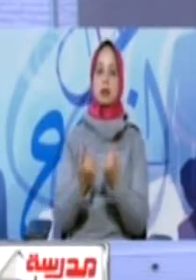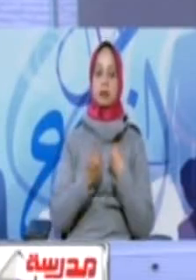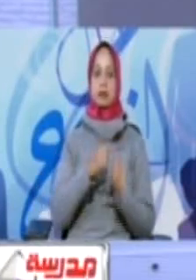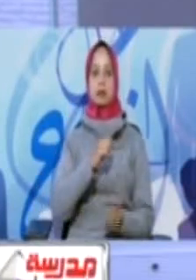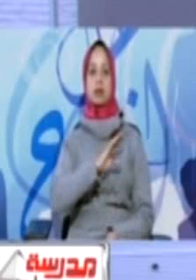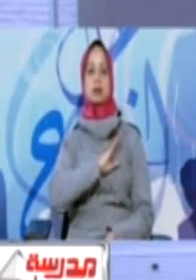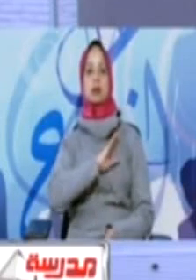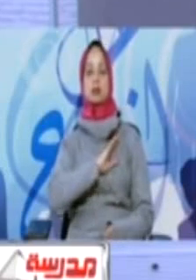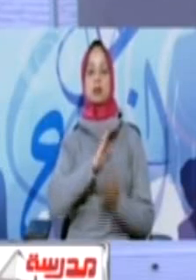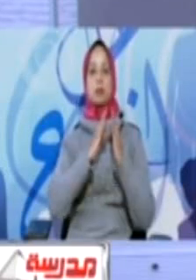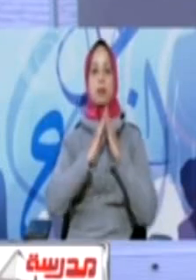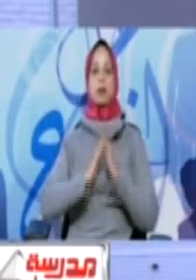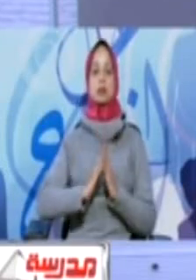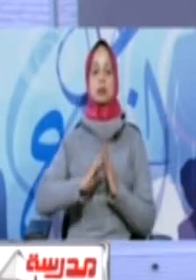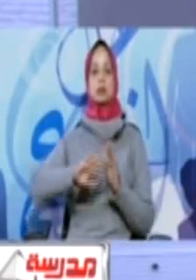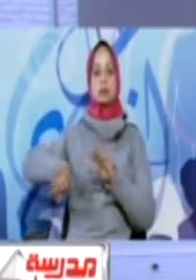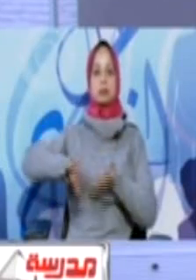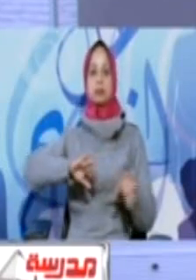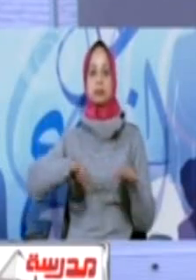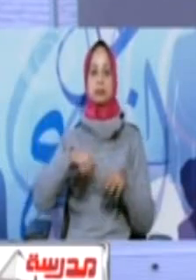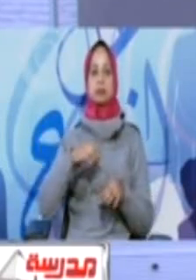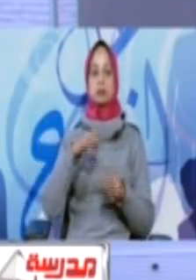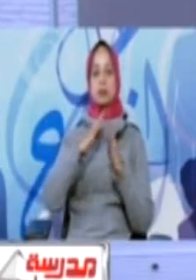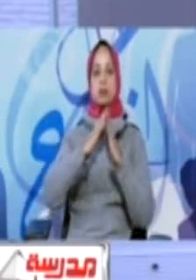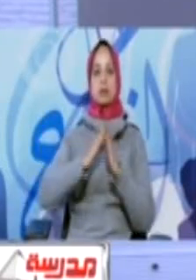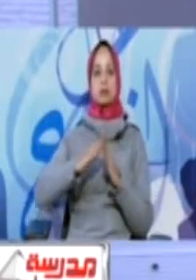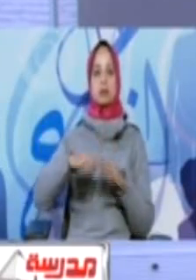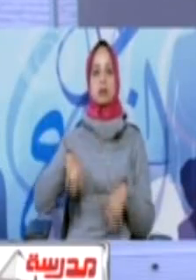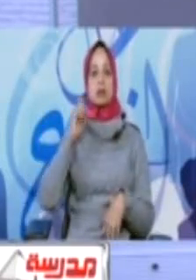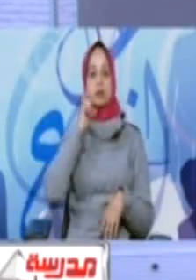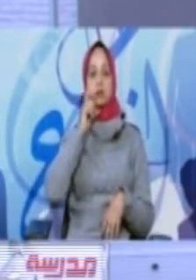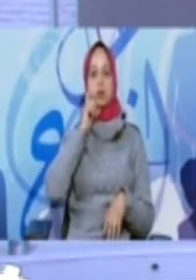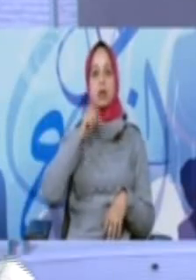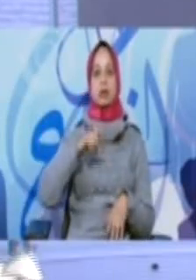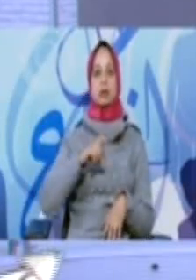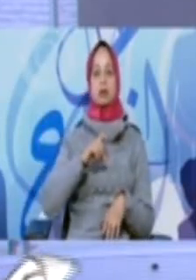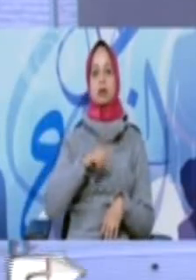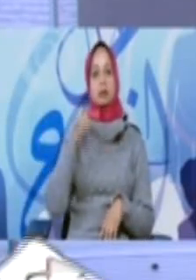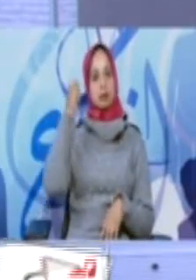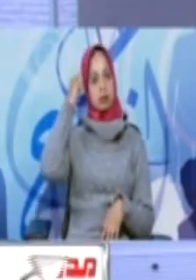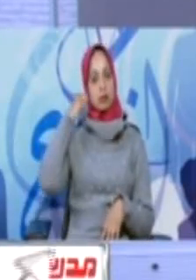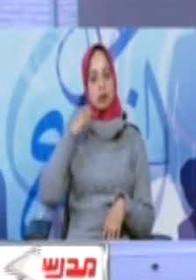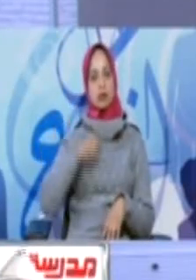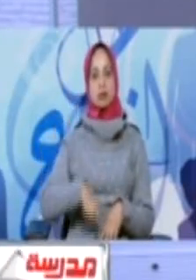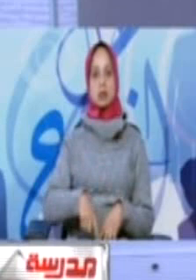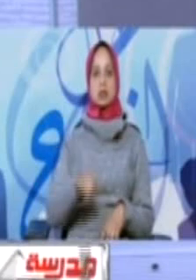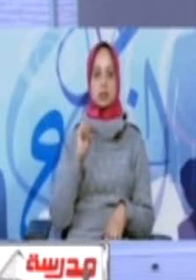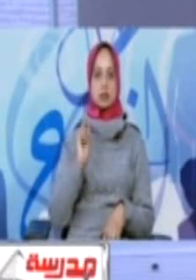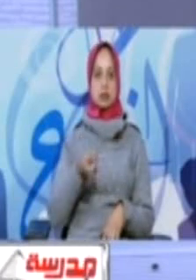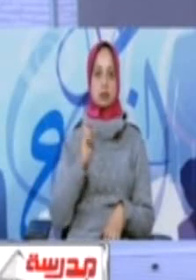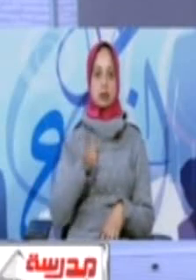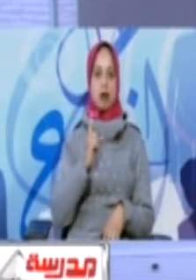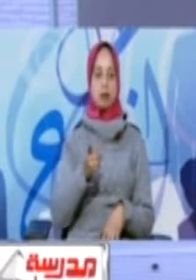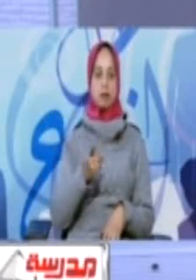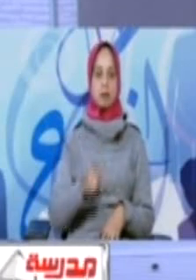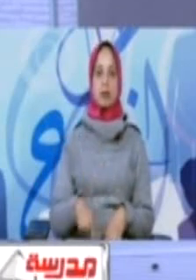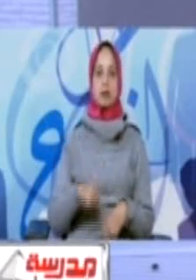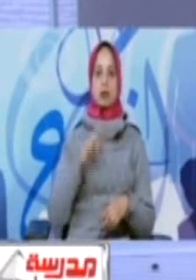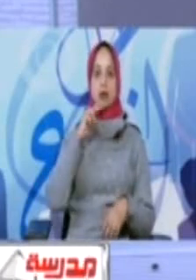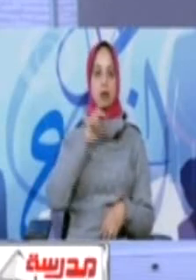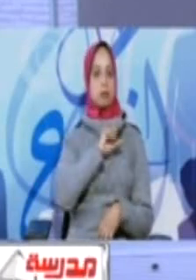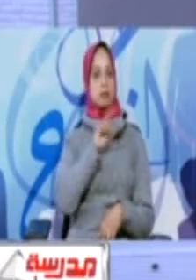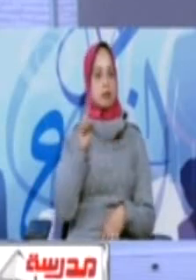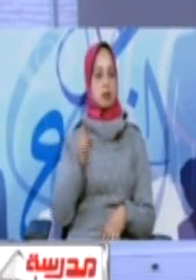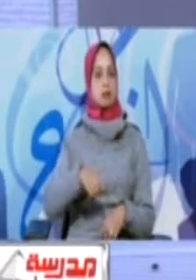انجلترا، او التهديد بضربه واحتلال جمارك الاسكندريه. مفيش حاجه، اختار الانذار شديد اللهجه ومحدش يتكلم، تدفع